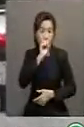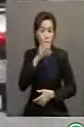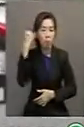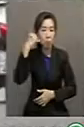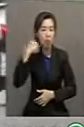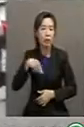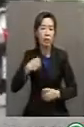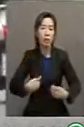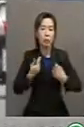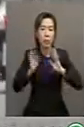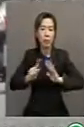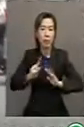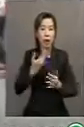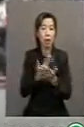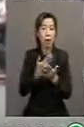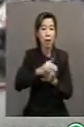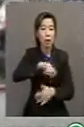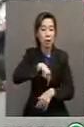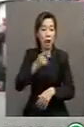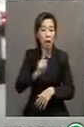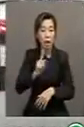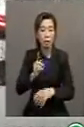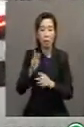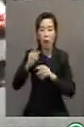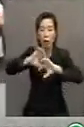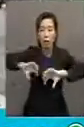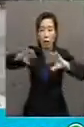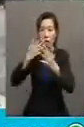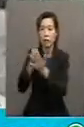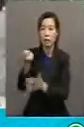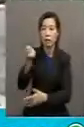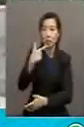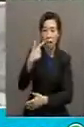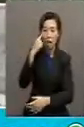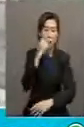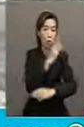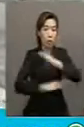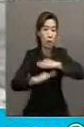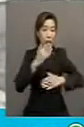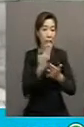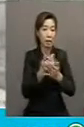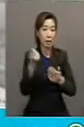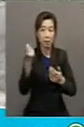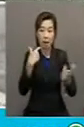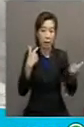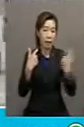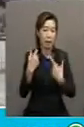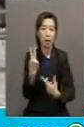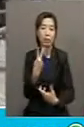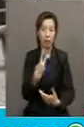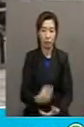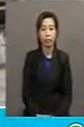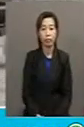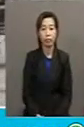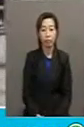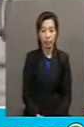ใช้ชีวิตแบบนี้แหละฮะใช้เงินเบี้ยยังชีพผู้สูงอายุแล้วก็เบี้ยคนพิการเอาไว้ใช้จ่ายในยามจำเป็น ครับสังคม